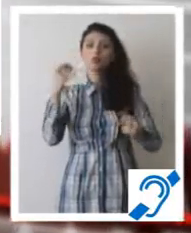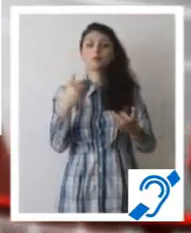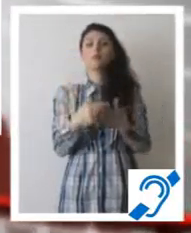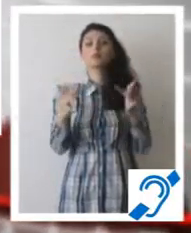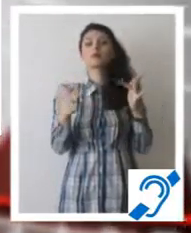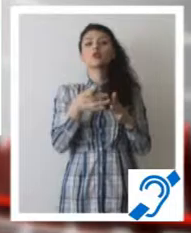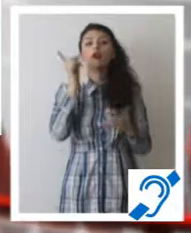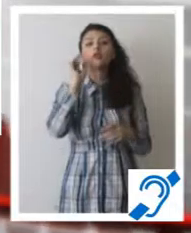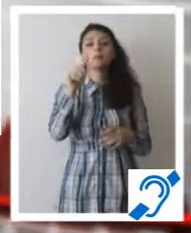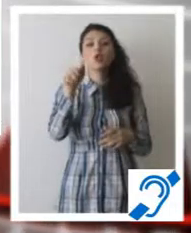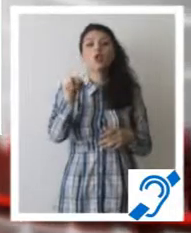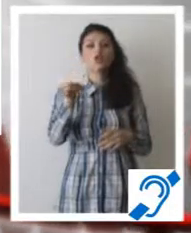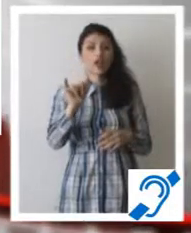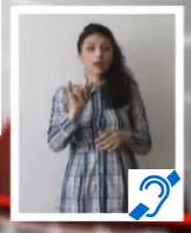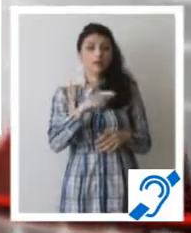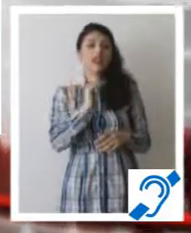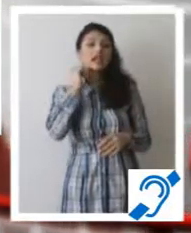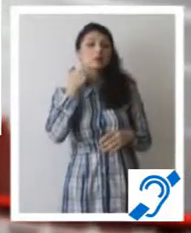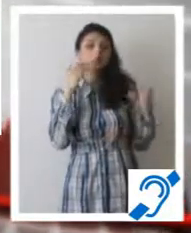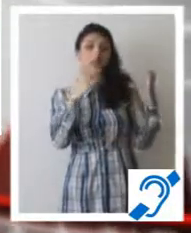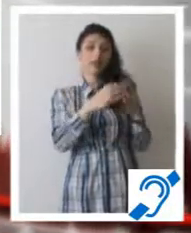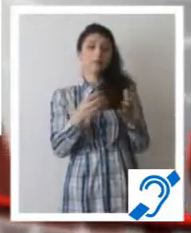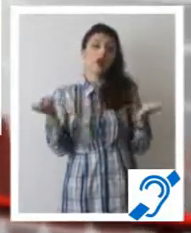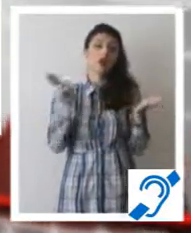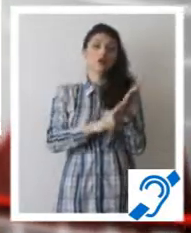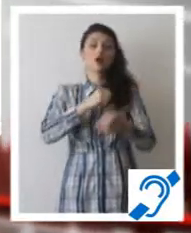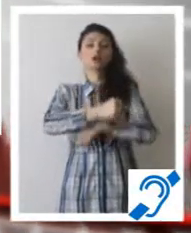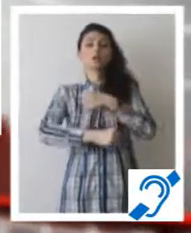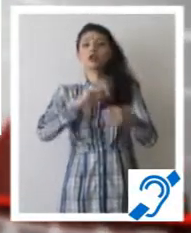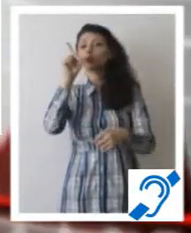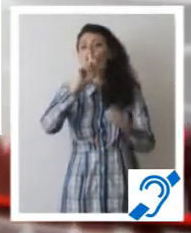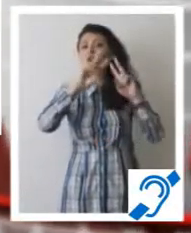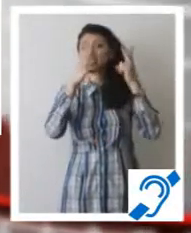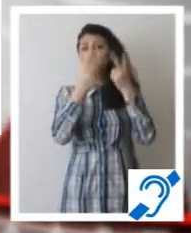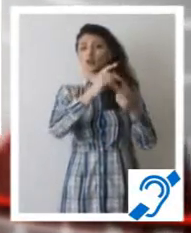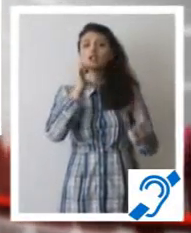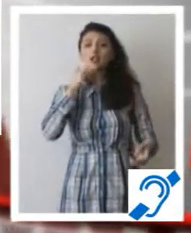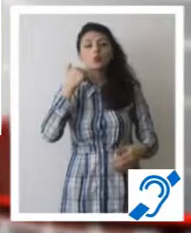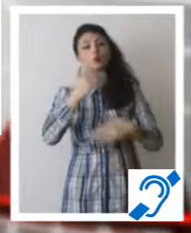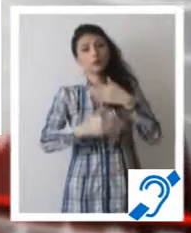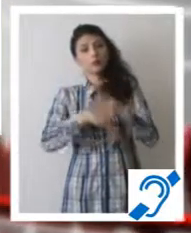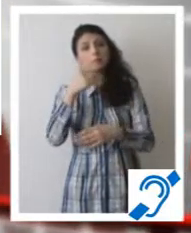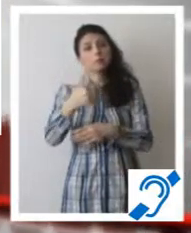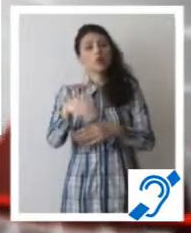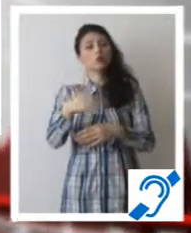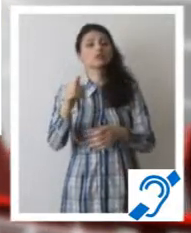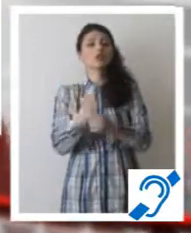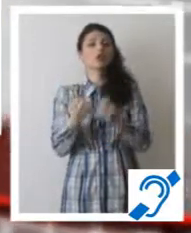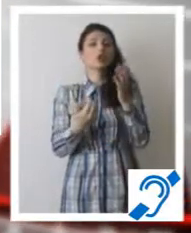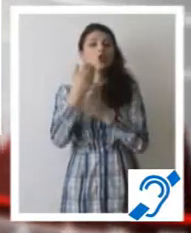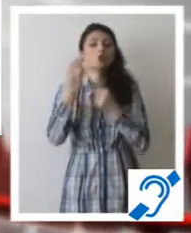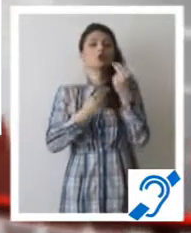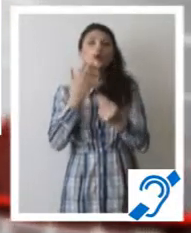în confruntarea cu CS Mioveni. Cenedi Nicu Gălescu și-a reluat antrenamentele luni la stadionul municipal, urmând ca miercuri să susțină un nou